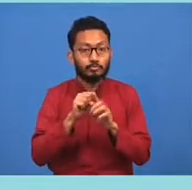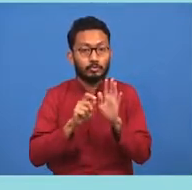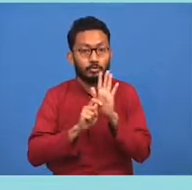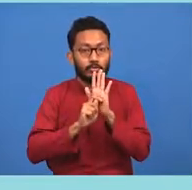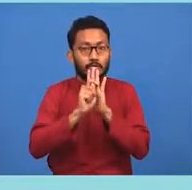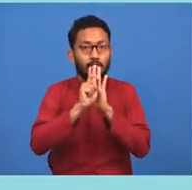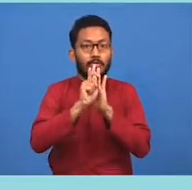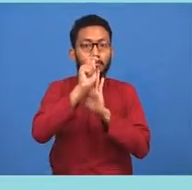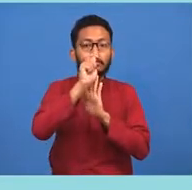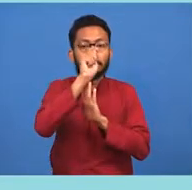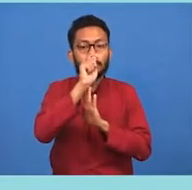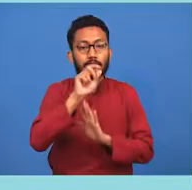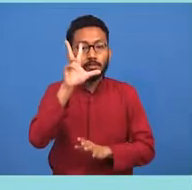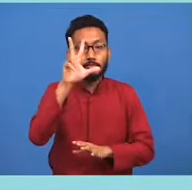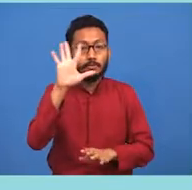ke